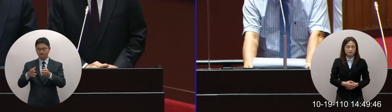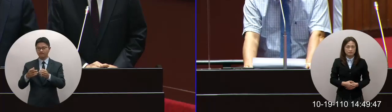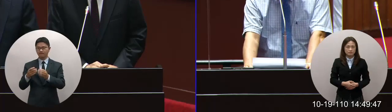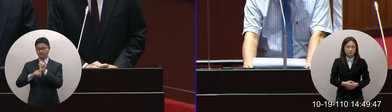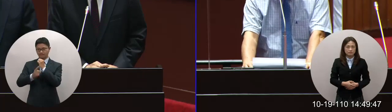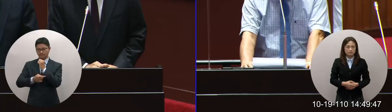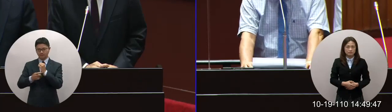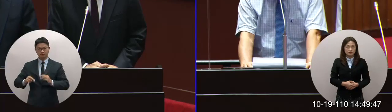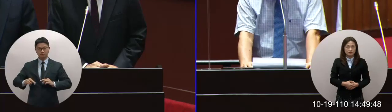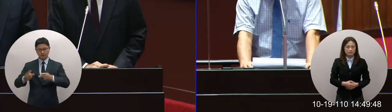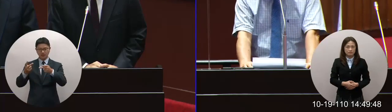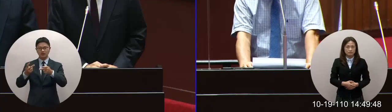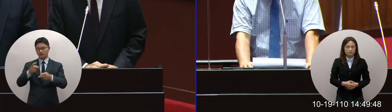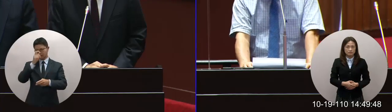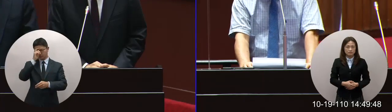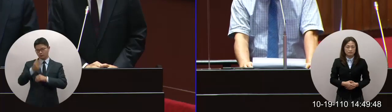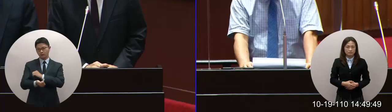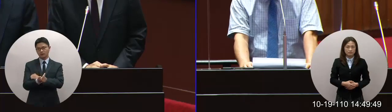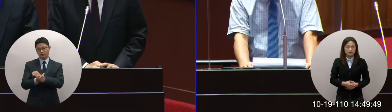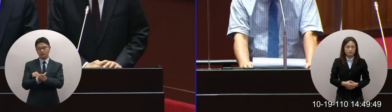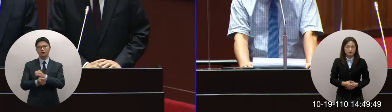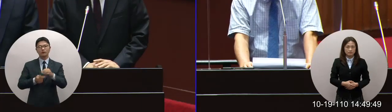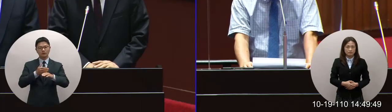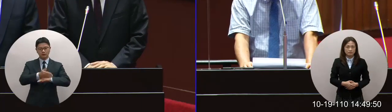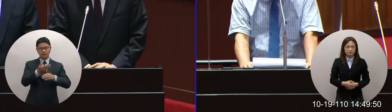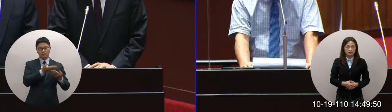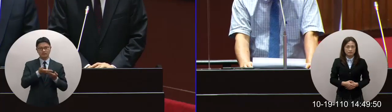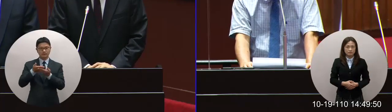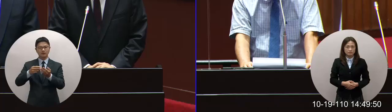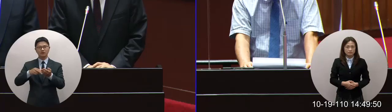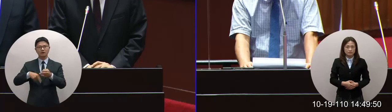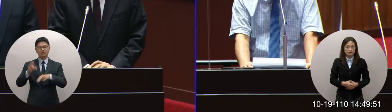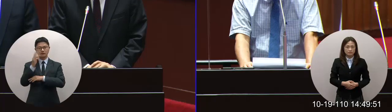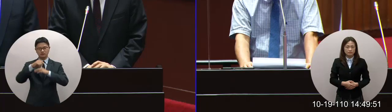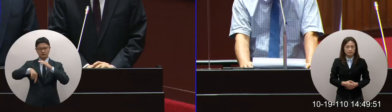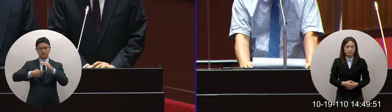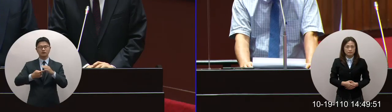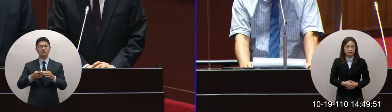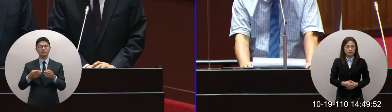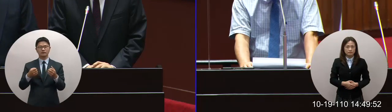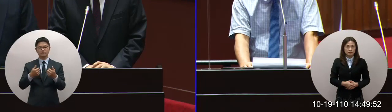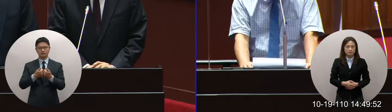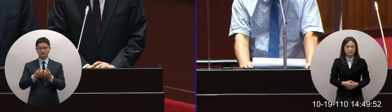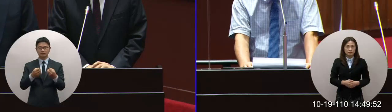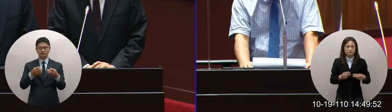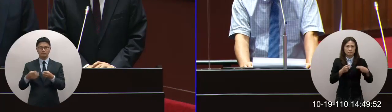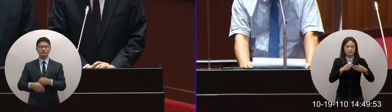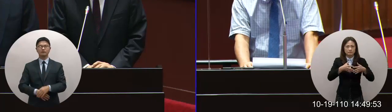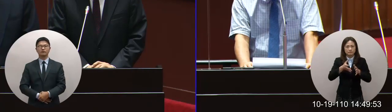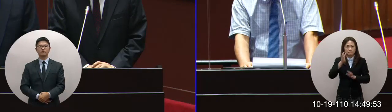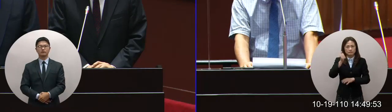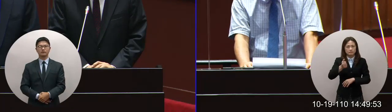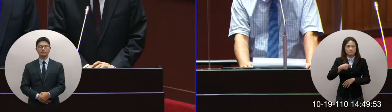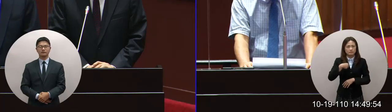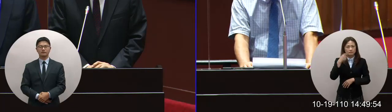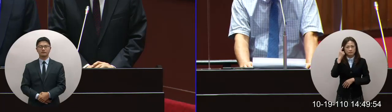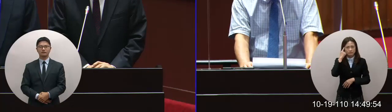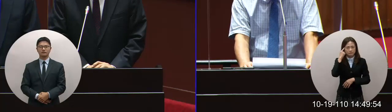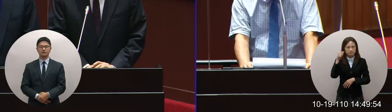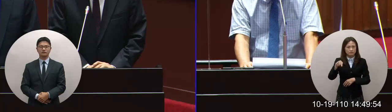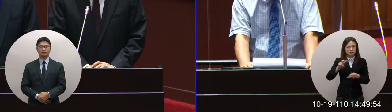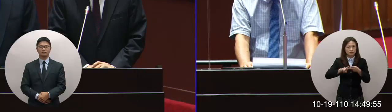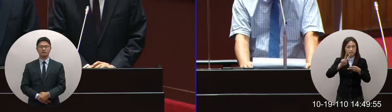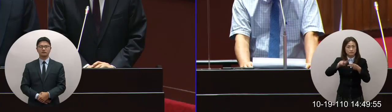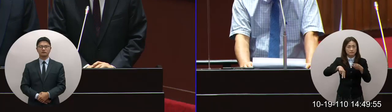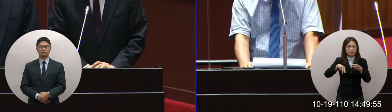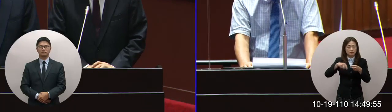工作啊，尽快的呈报给行政院。 那个蔡部长，我认为哈，除了刑法以